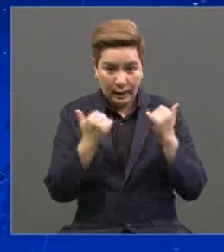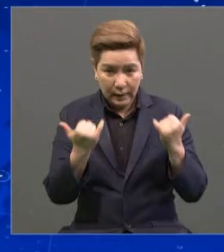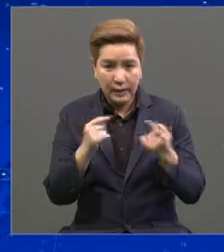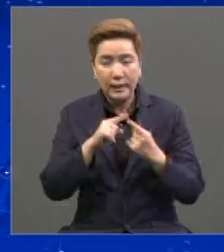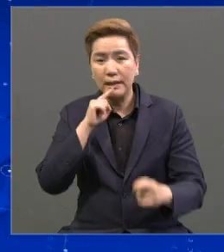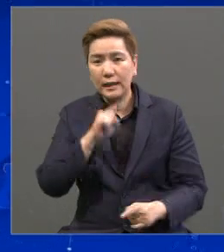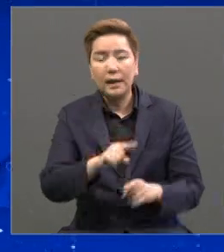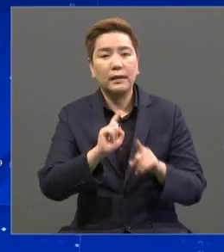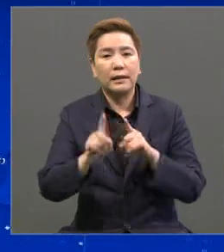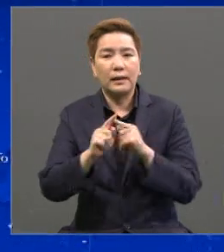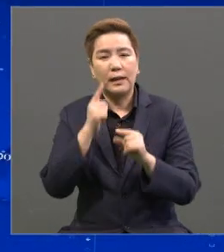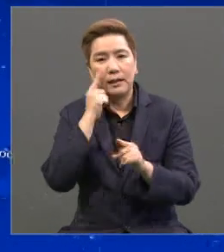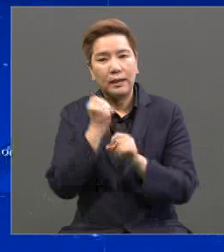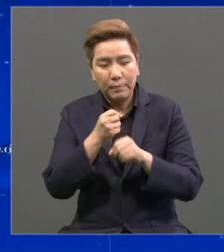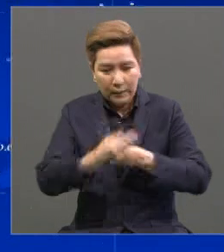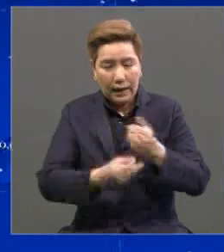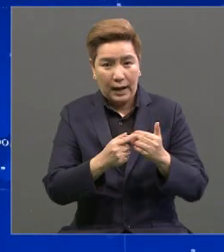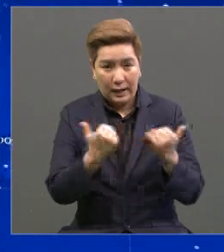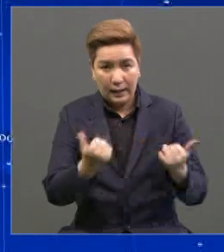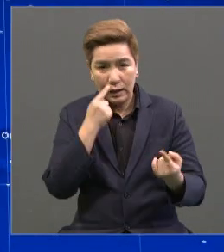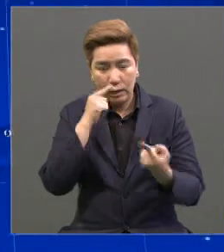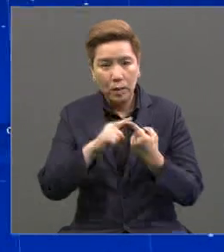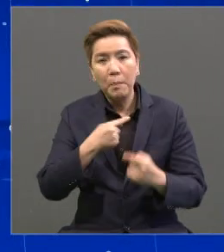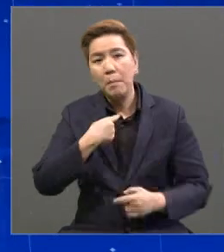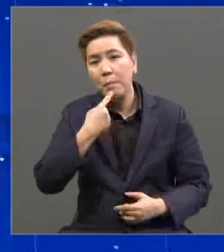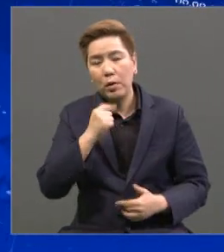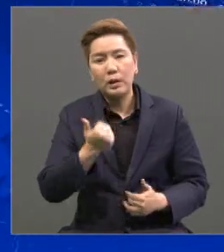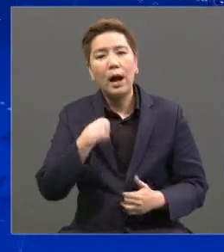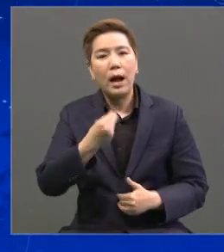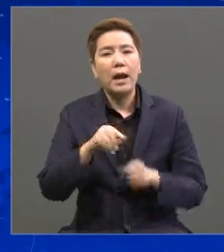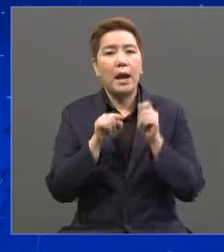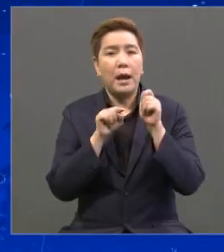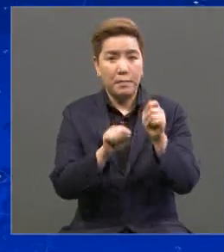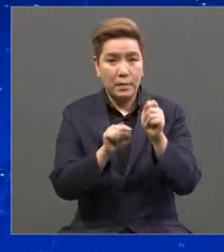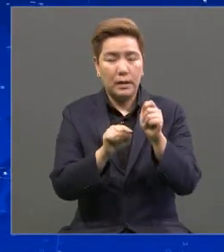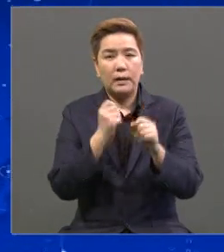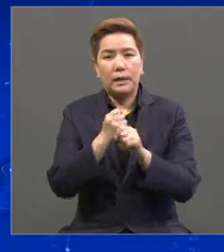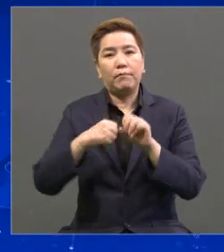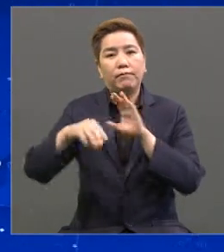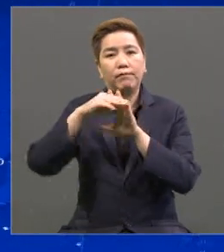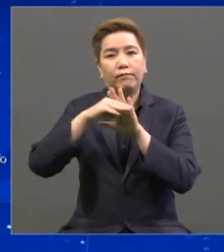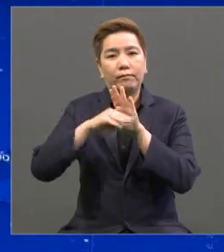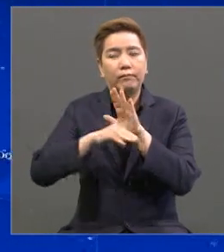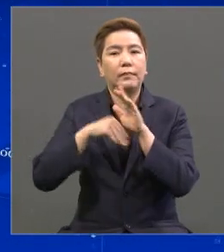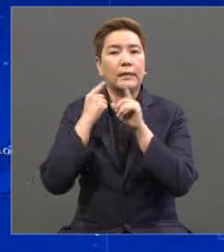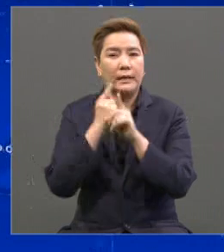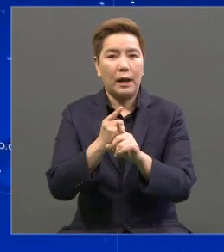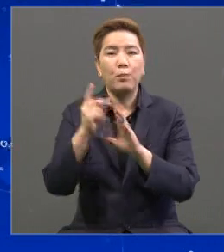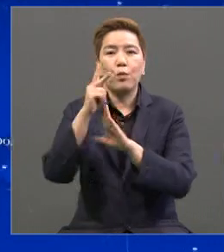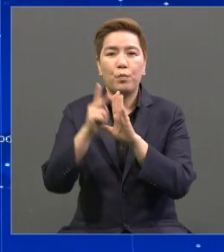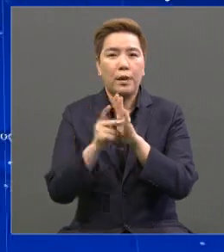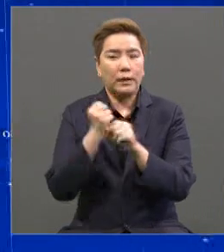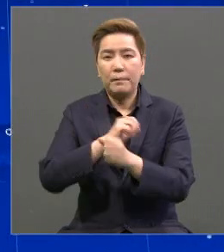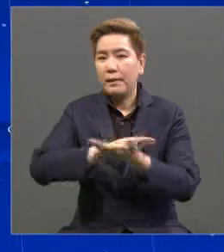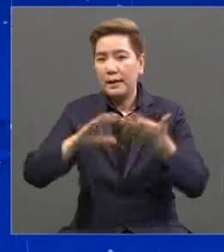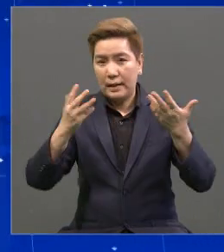สั่งนำเข้าหรือเพื่อการค้ามีการเน้นย้ำบอกว่าขอให้ในอำเภอดำเนินการตามแนวทางการควบคุมตามกฎหมาย